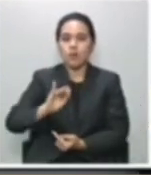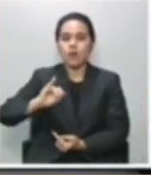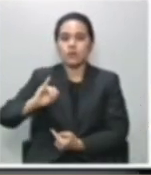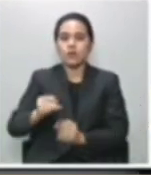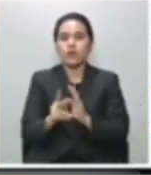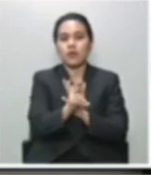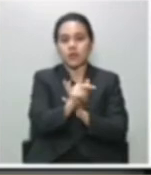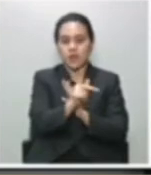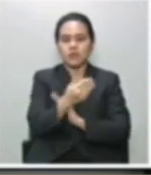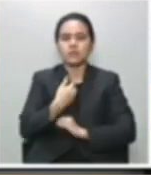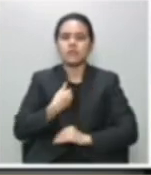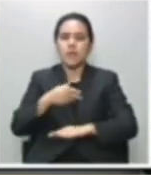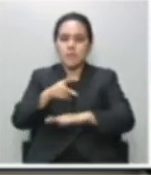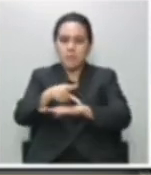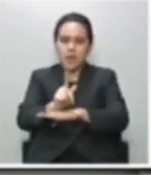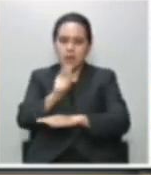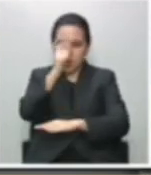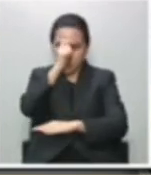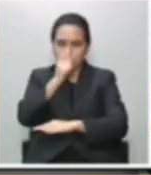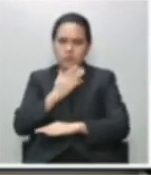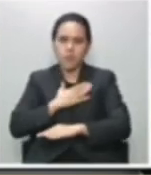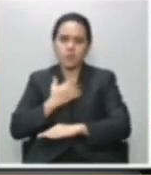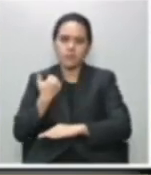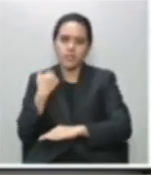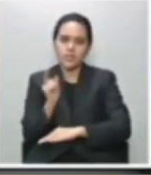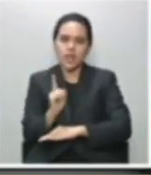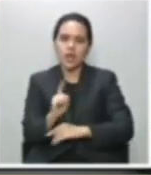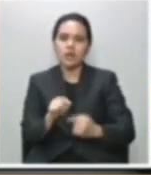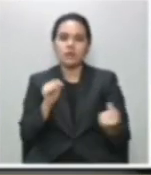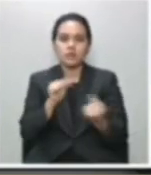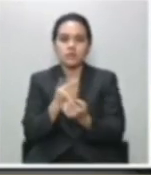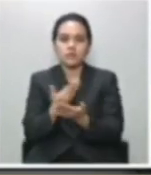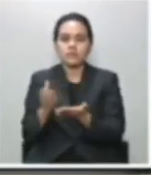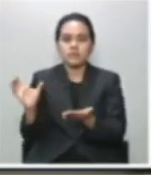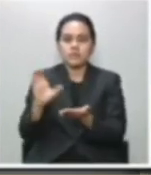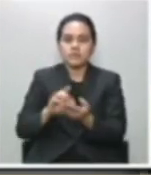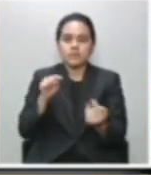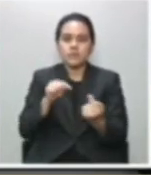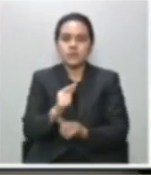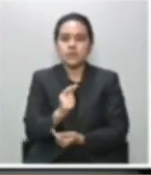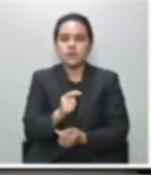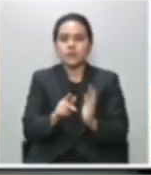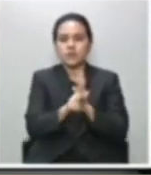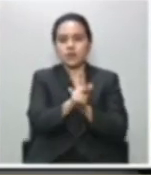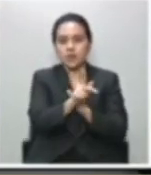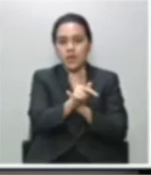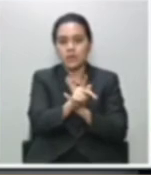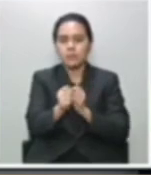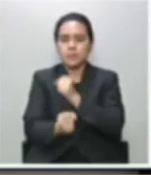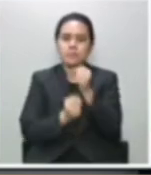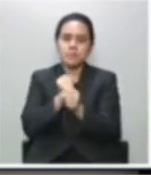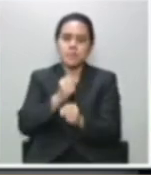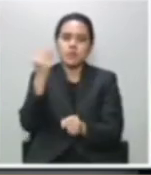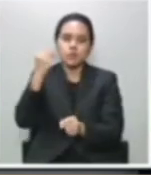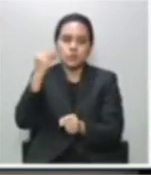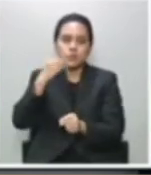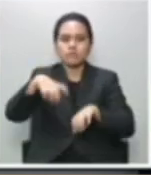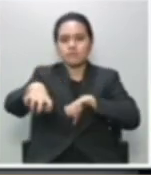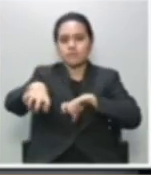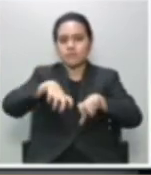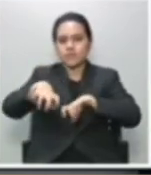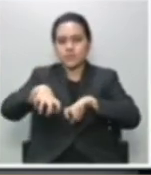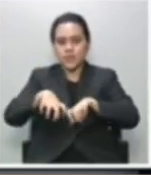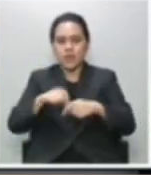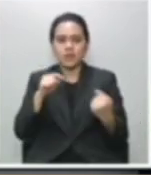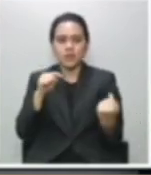านประธานที่เคารพครับงบประมาณขององค์การบริหารส่วนจังหวัดขอนแก่นแต่ละปีได้จัดสรรให้สมาชิก